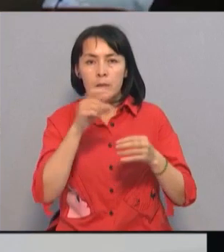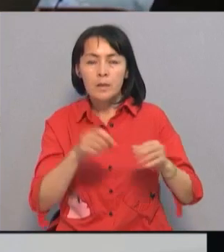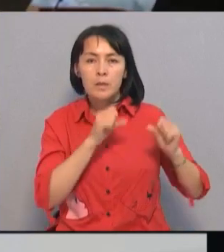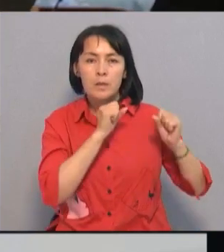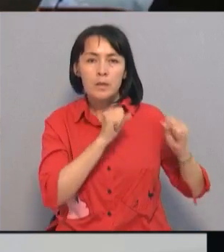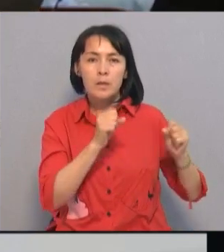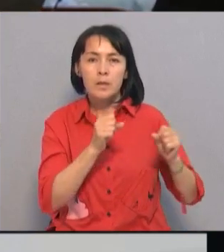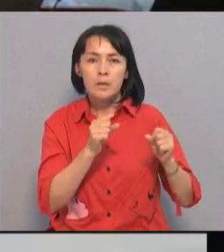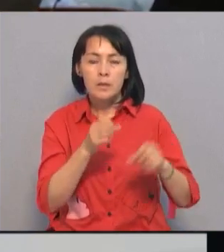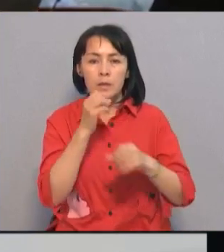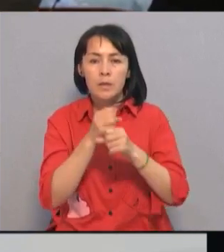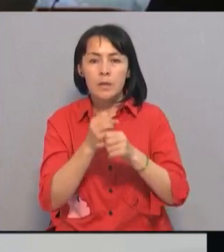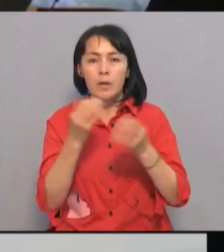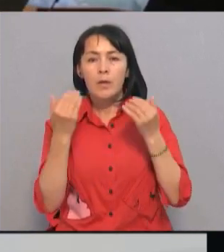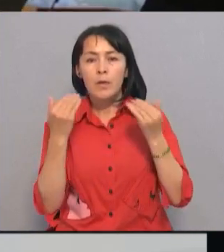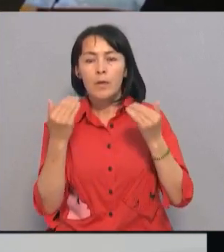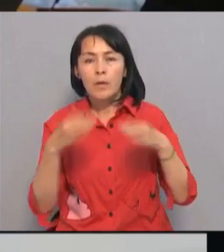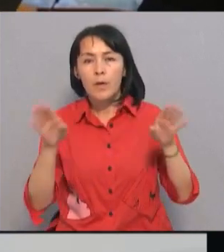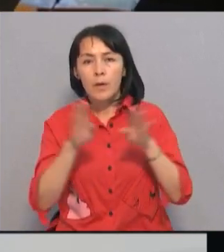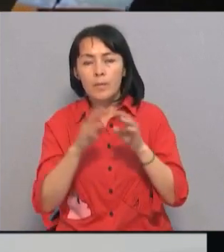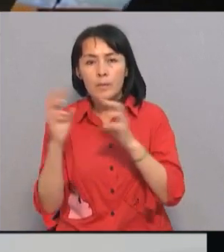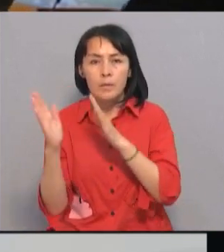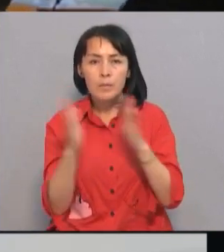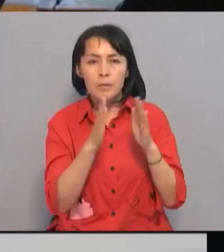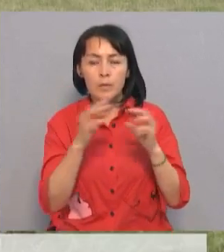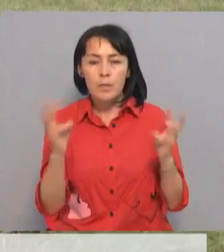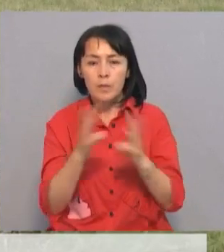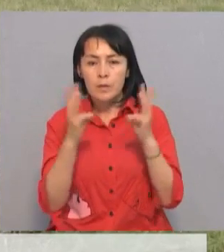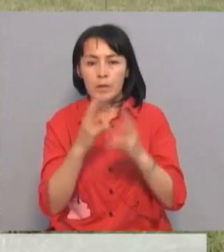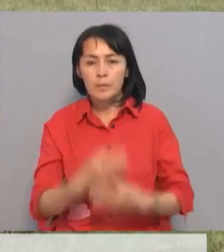защита К действиям при ликвидации природных пожаров